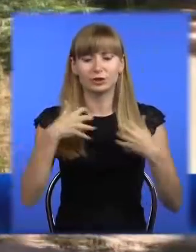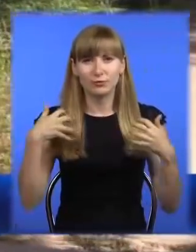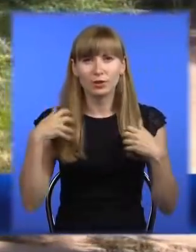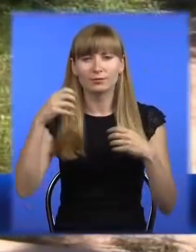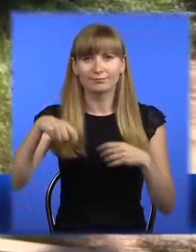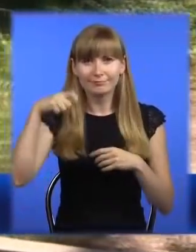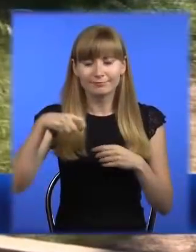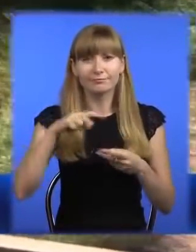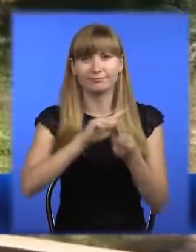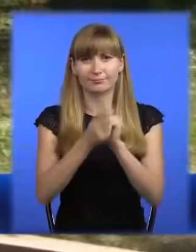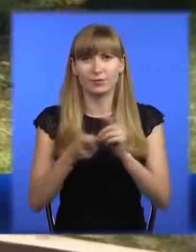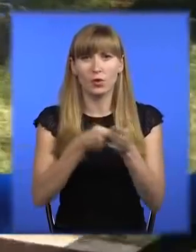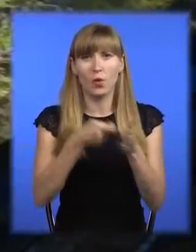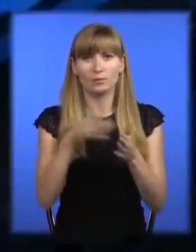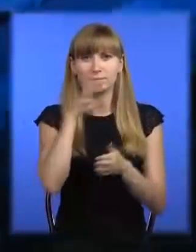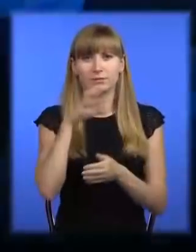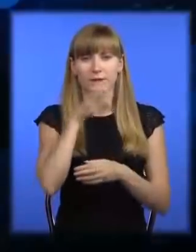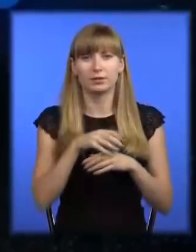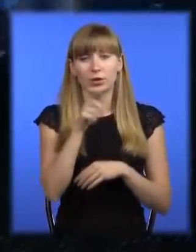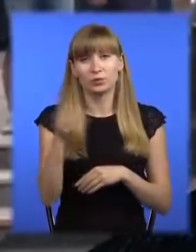собак. Принаймні так вважають місцеві мешканці.